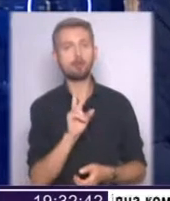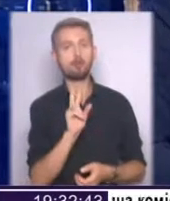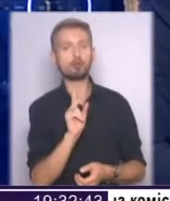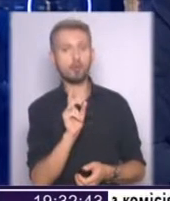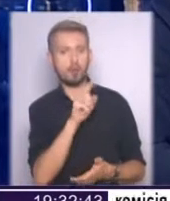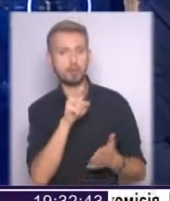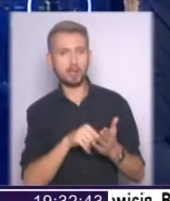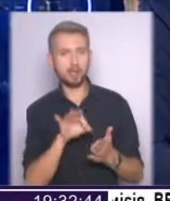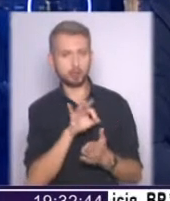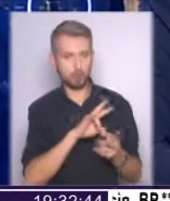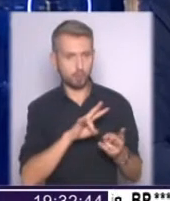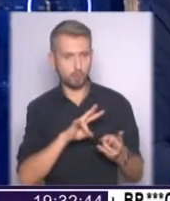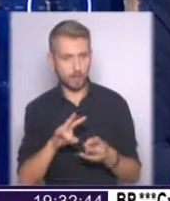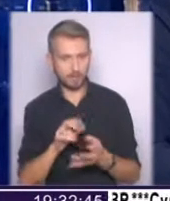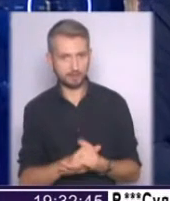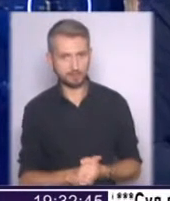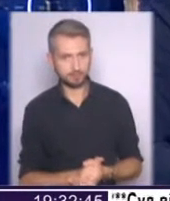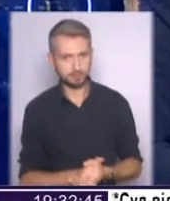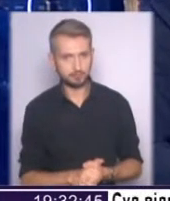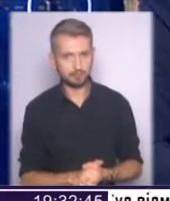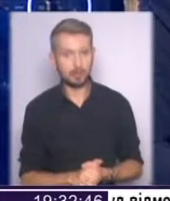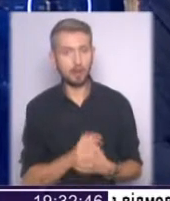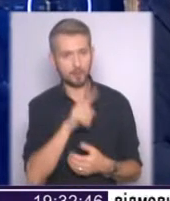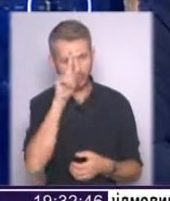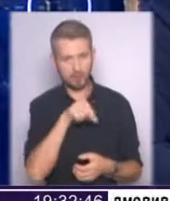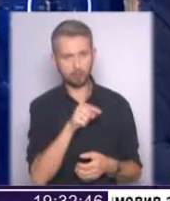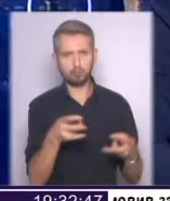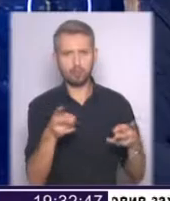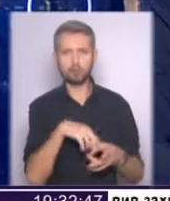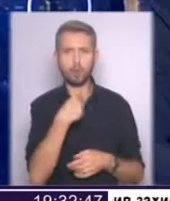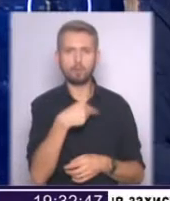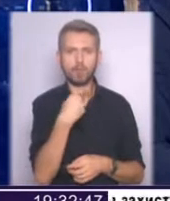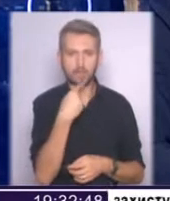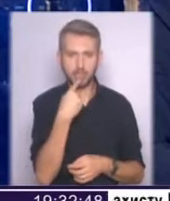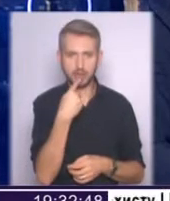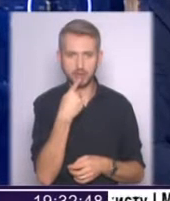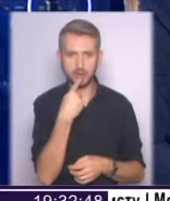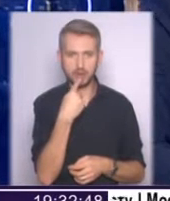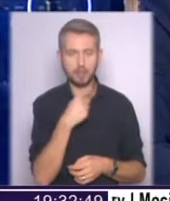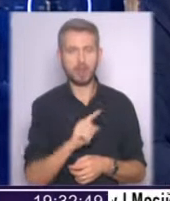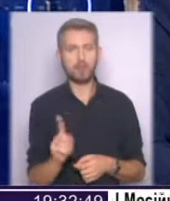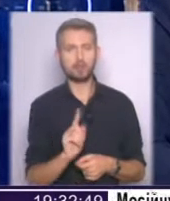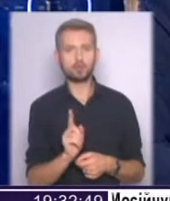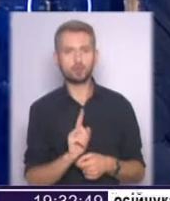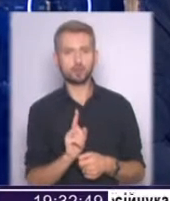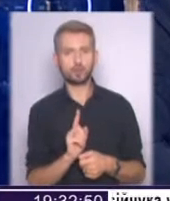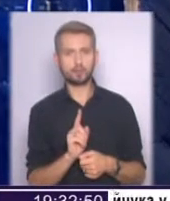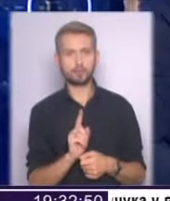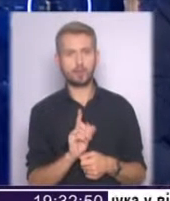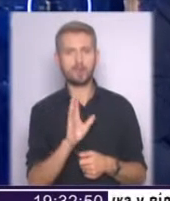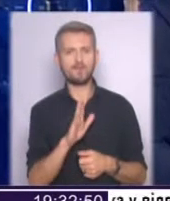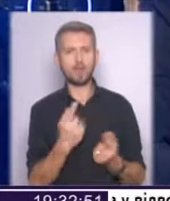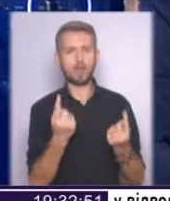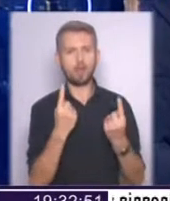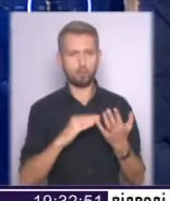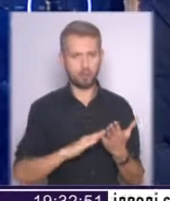щодо провокацій. Ну, ви знаєте, тут потрібно говорити все-таки, що в